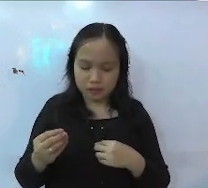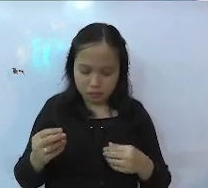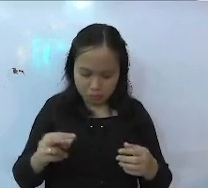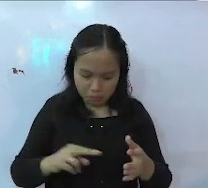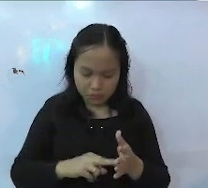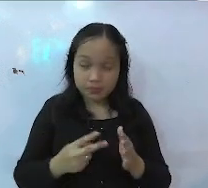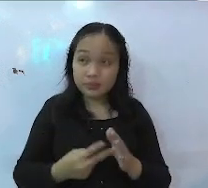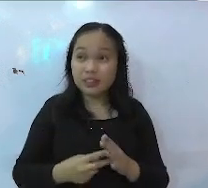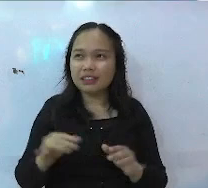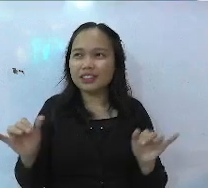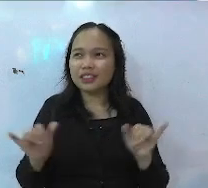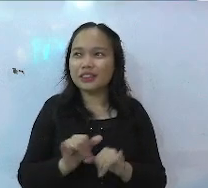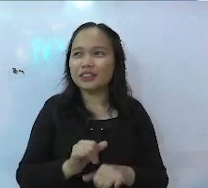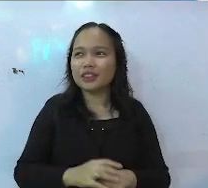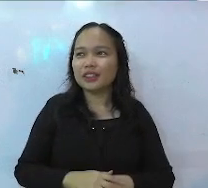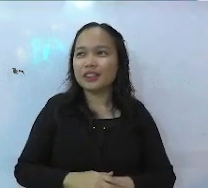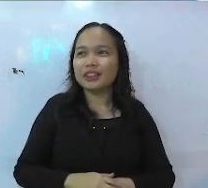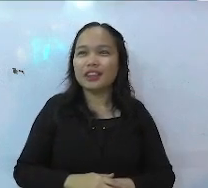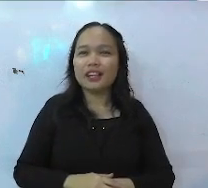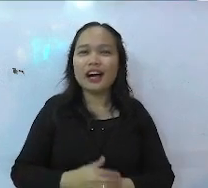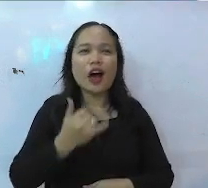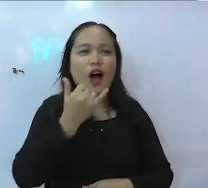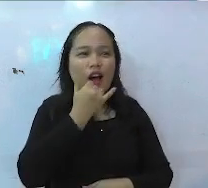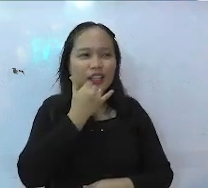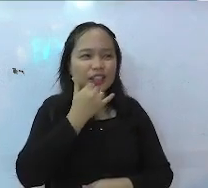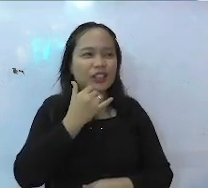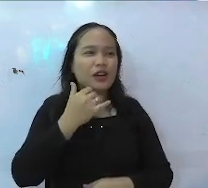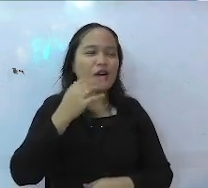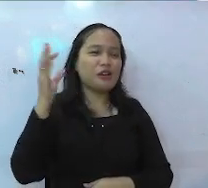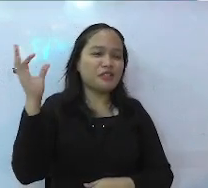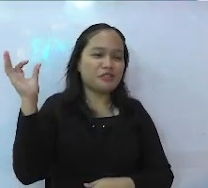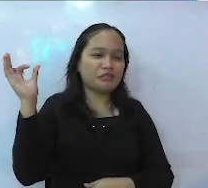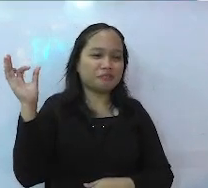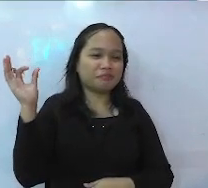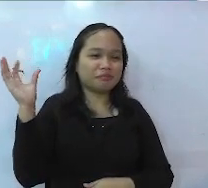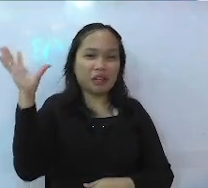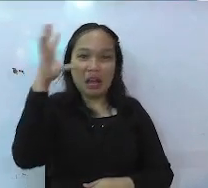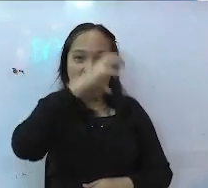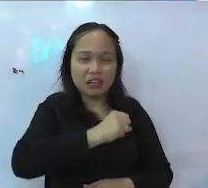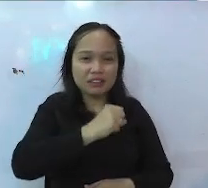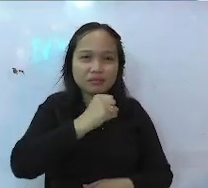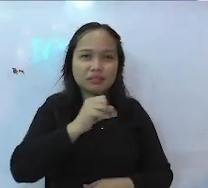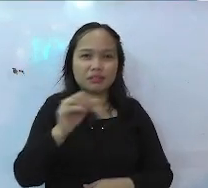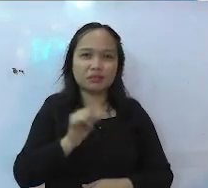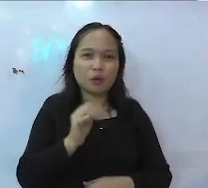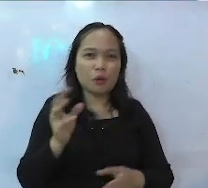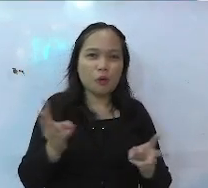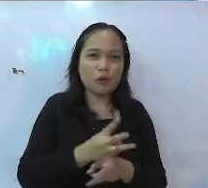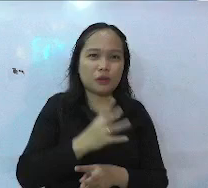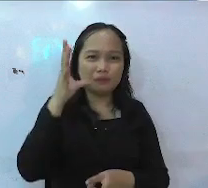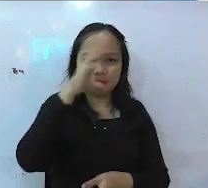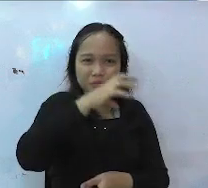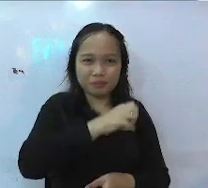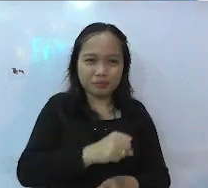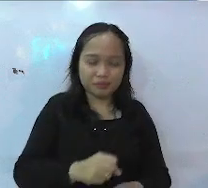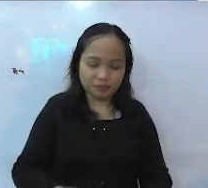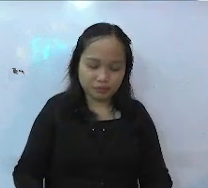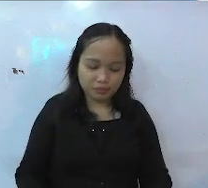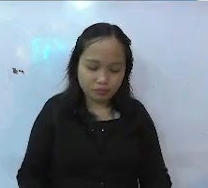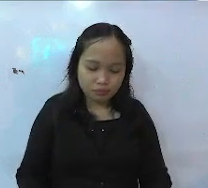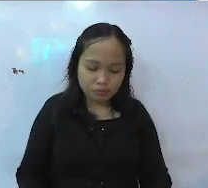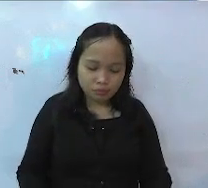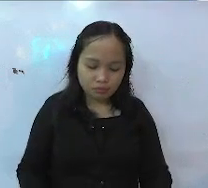hinala PG tamang hinala ng tawag doon Mas malala na yung naiisip mo PG patay gutom na y